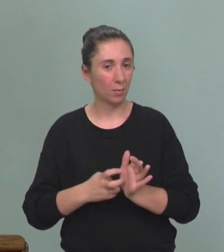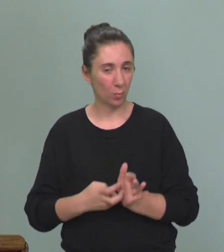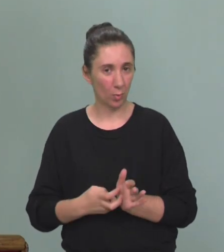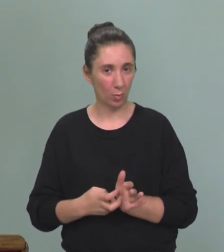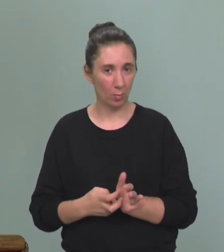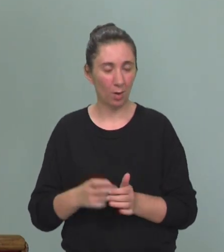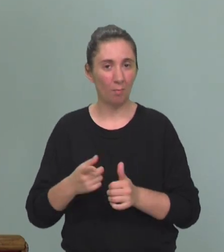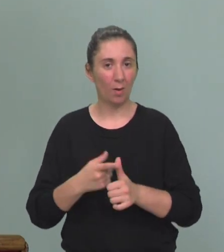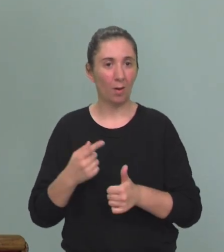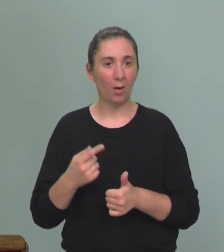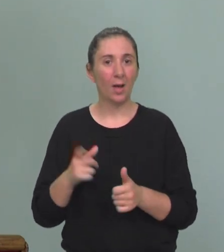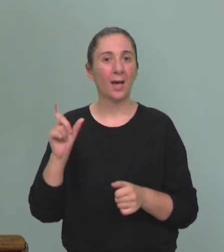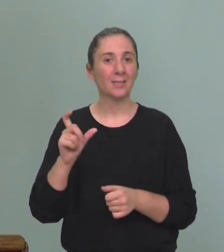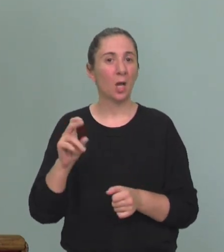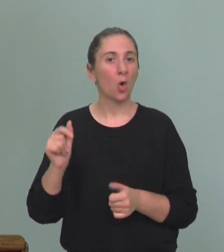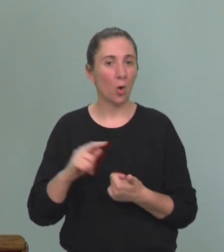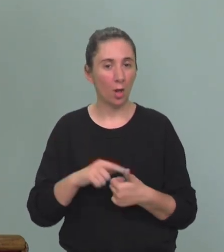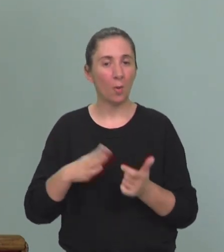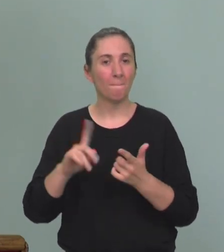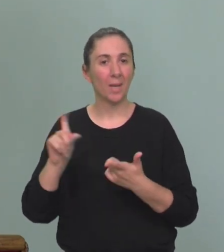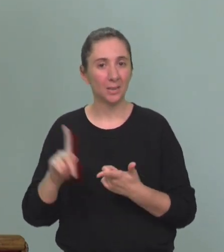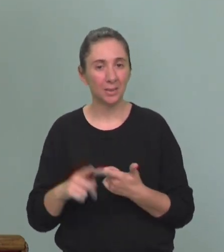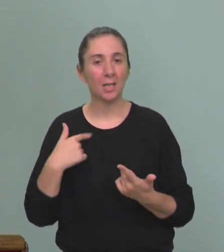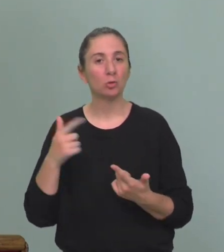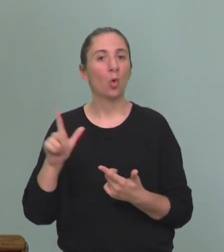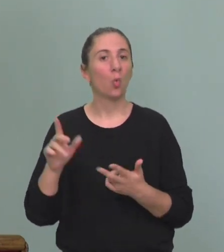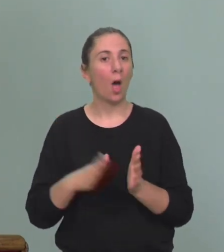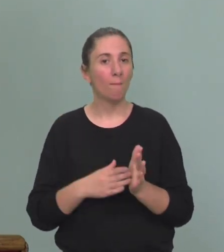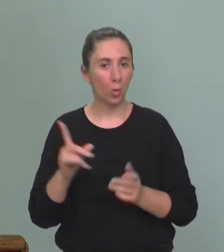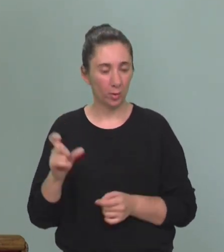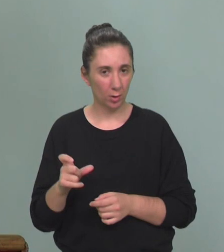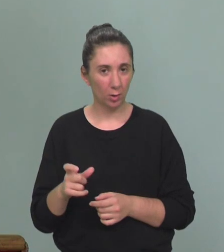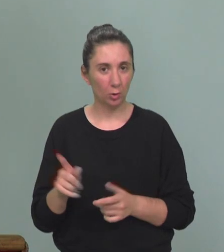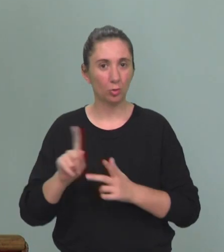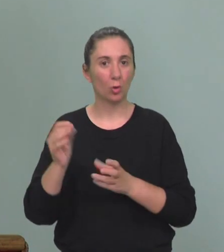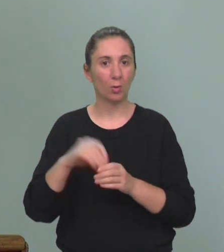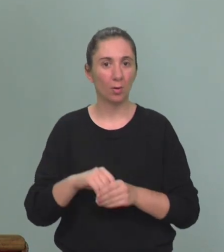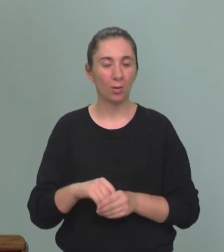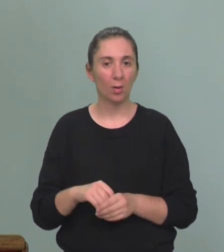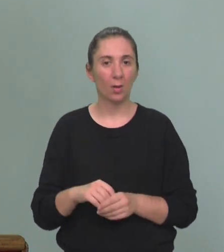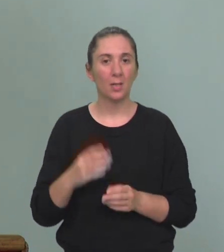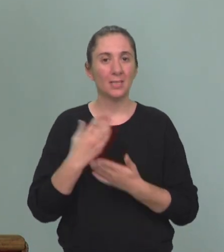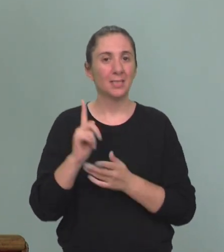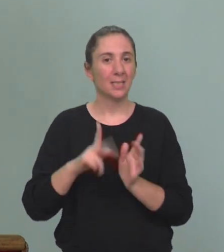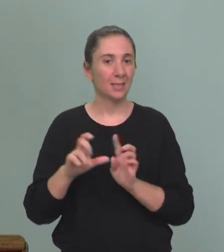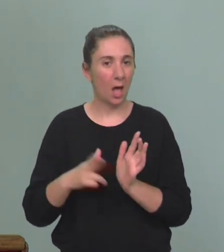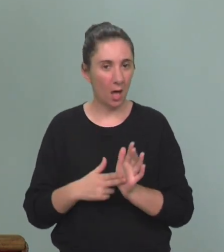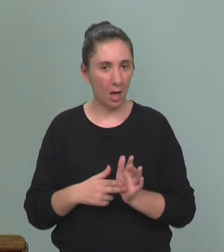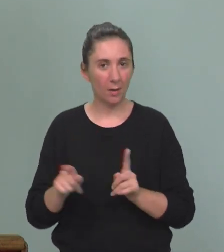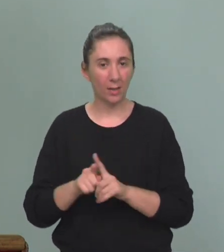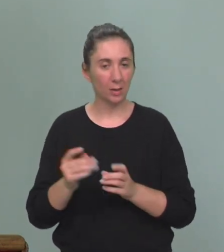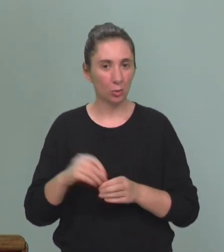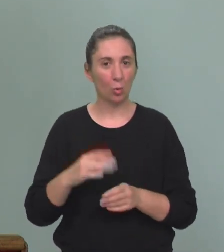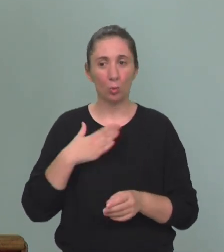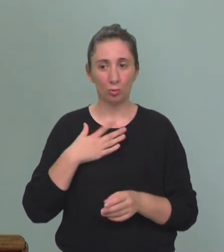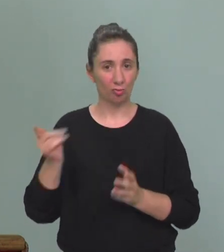problema. To su naravno Cristiano Ronaldo, Messi, naš Luka Modrić, naveo sam ovdje i Maldinija i Zidana, oni su isto u